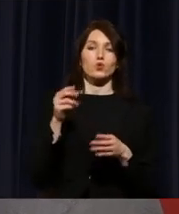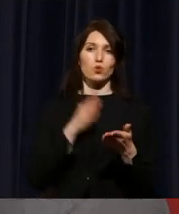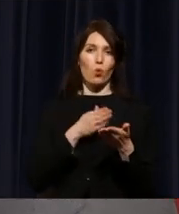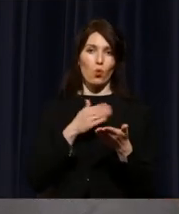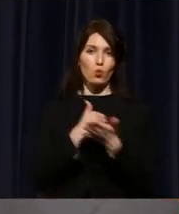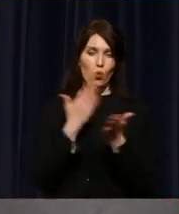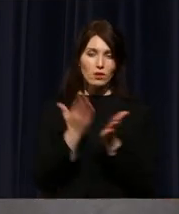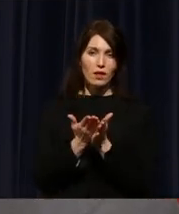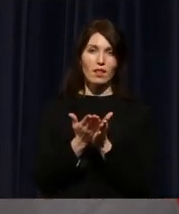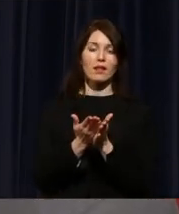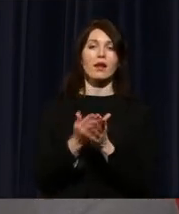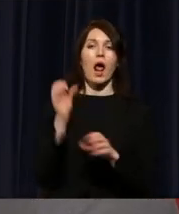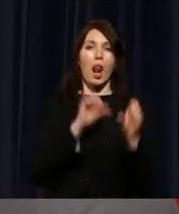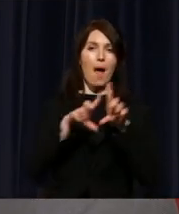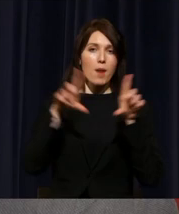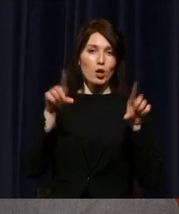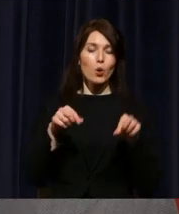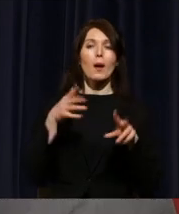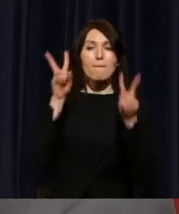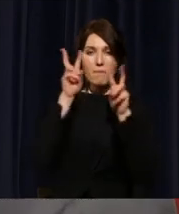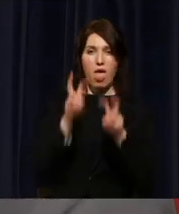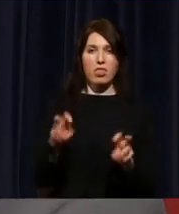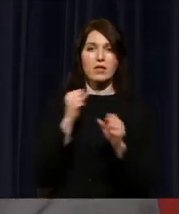šie te pētnieciskie darbi ir